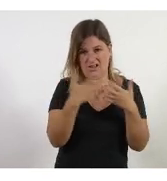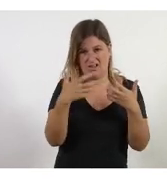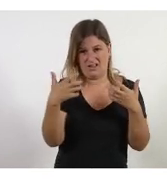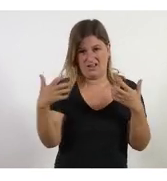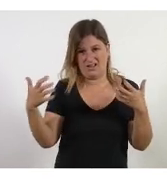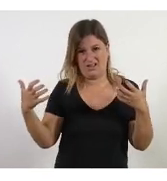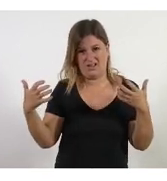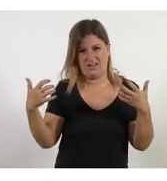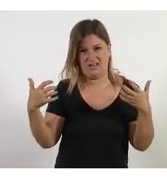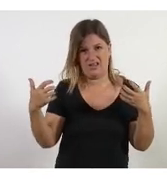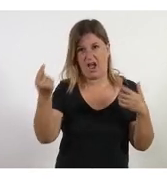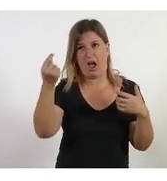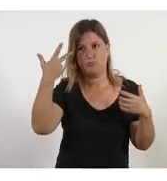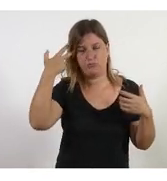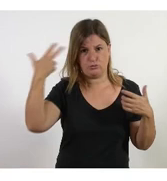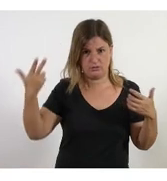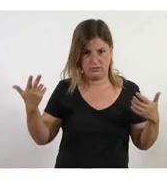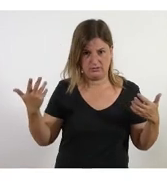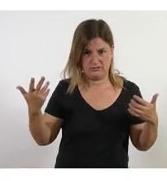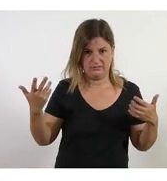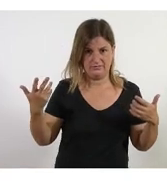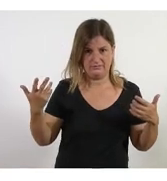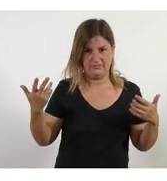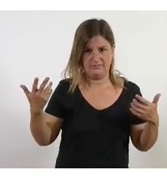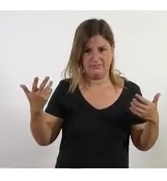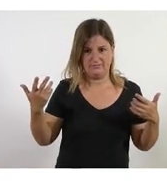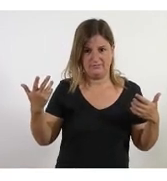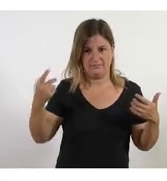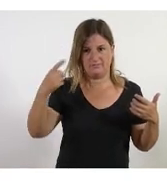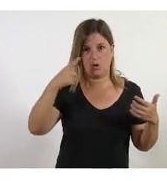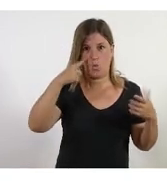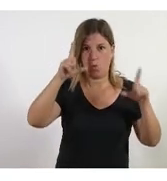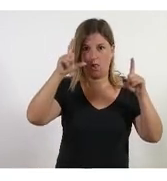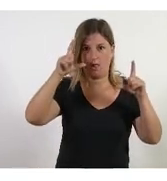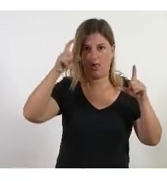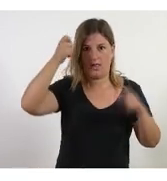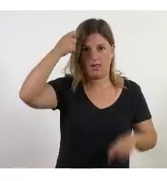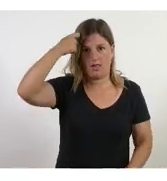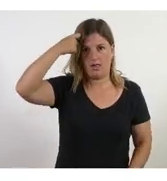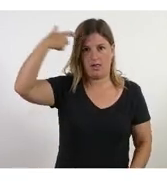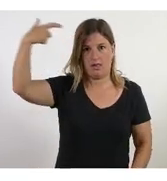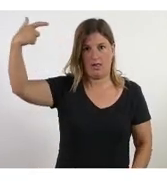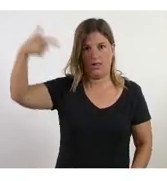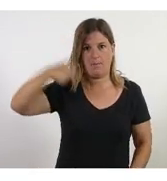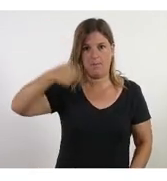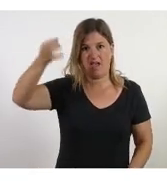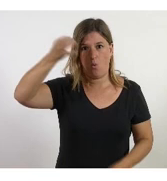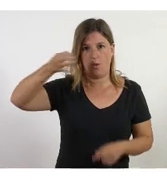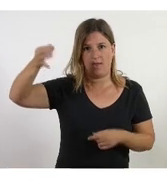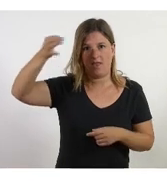és que estic a punt de suïcidar-me. I amb els ullets oberts i tot, me n'anava a la meva illa i